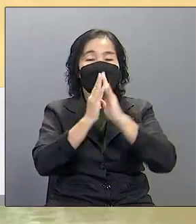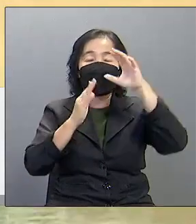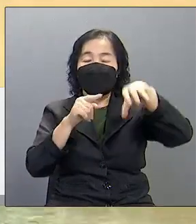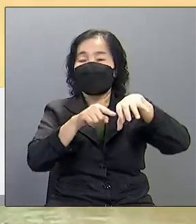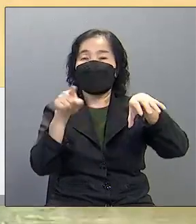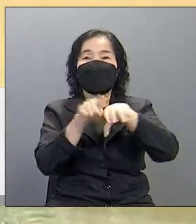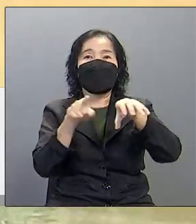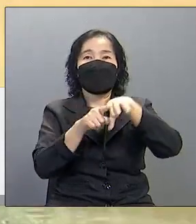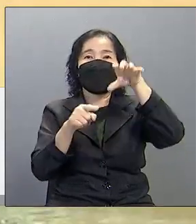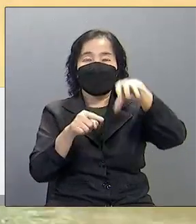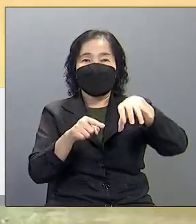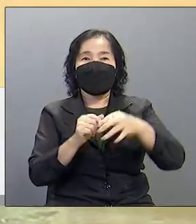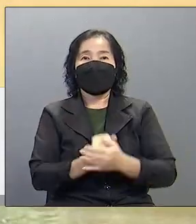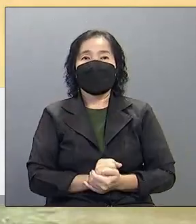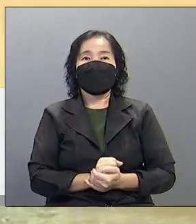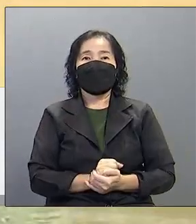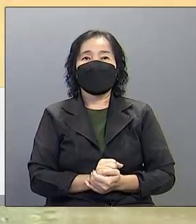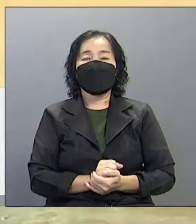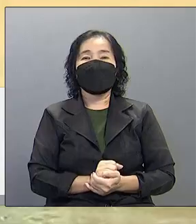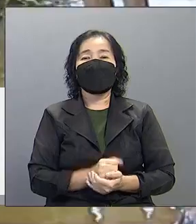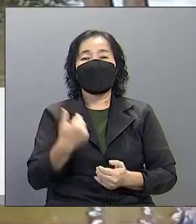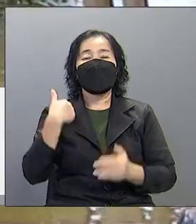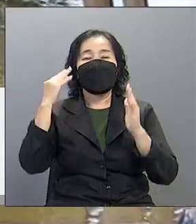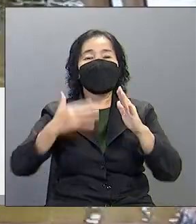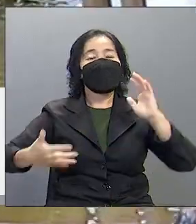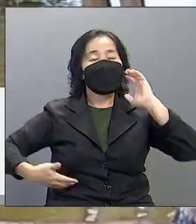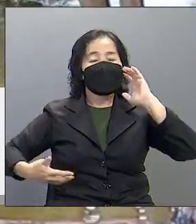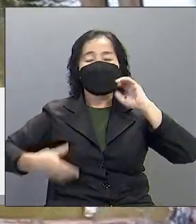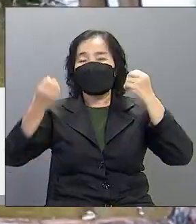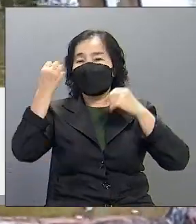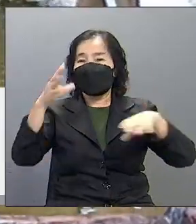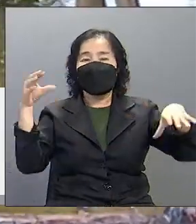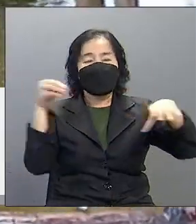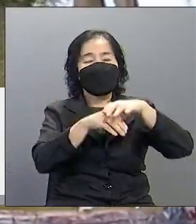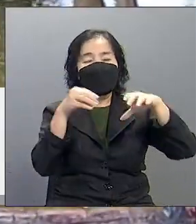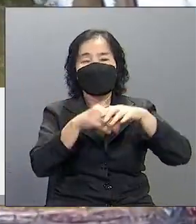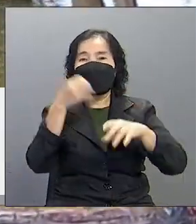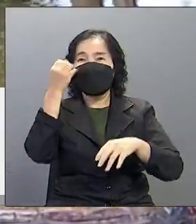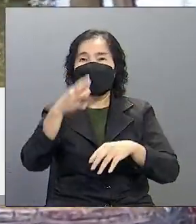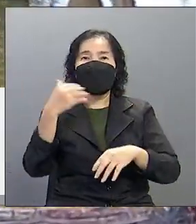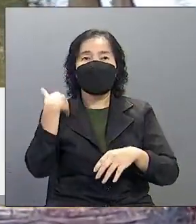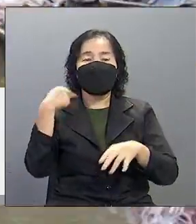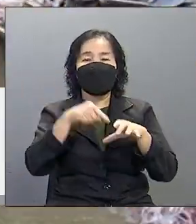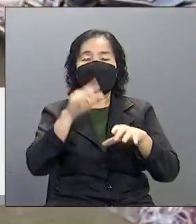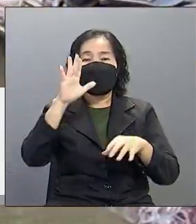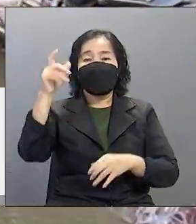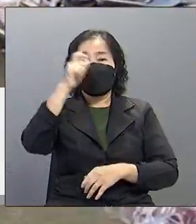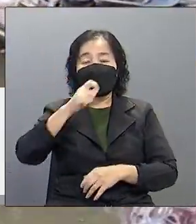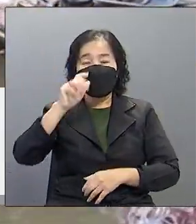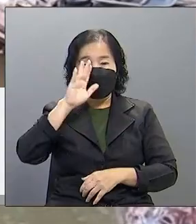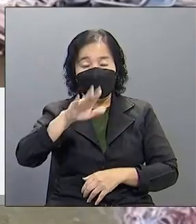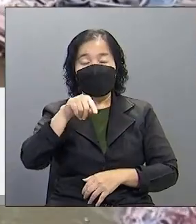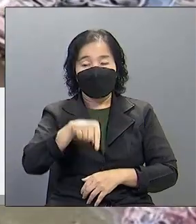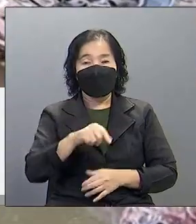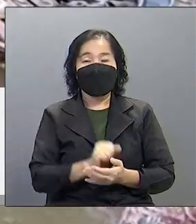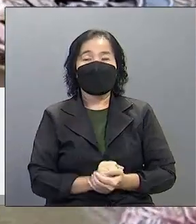่ะจะตายด้วย